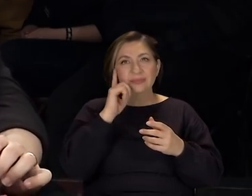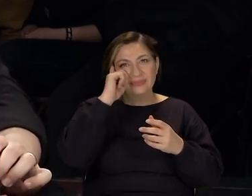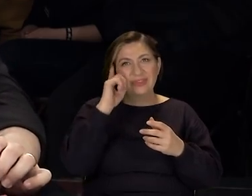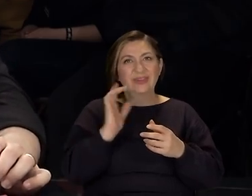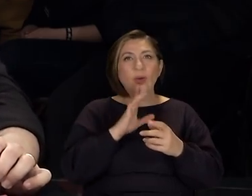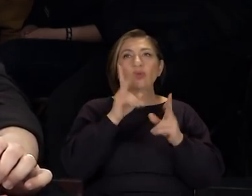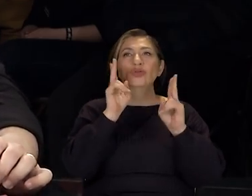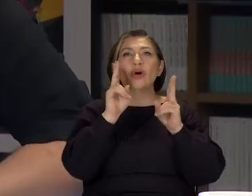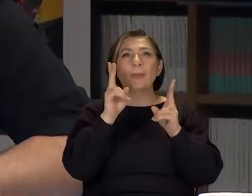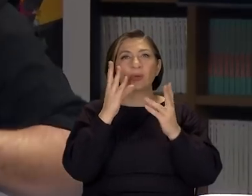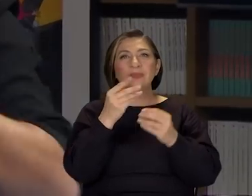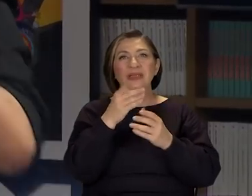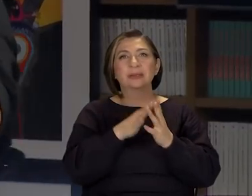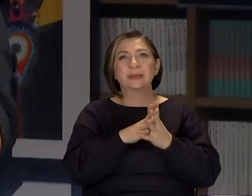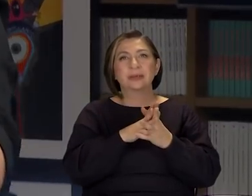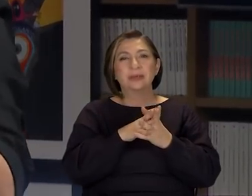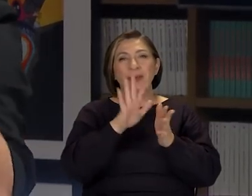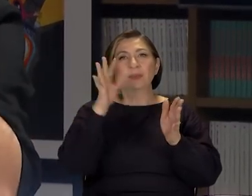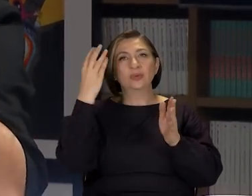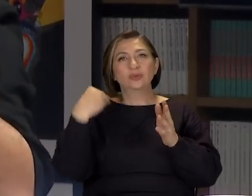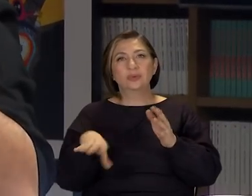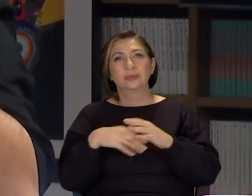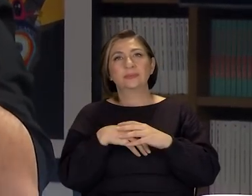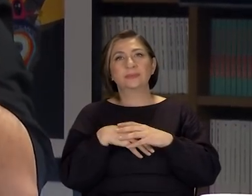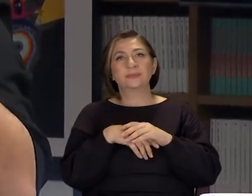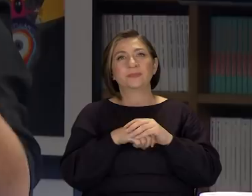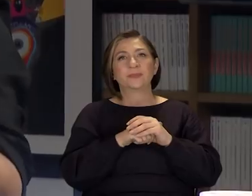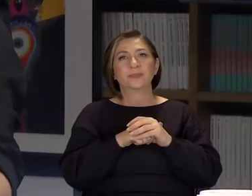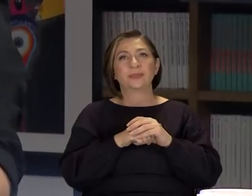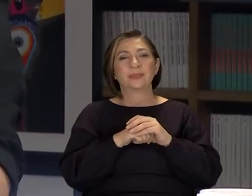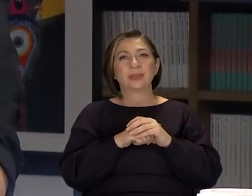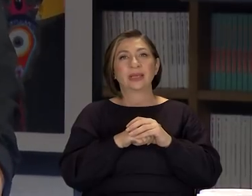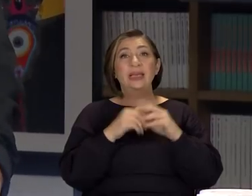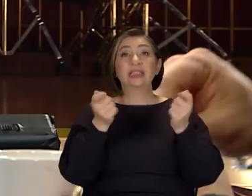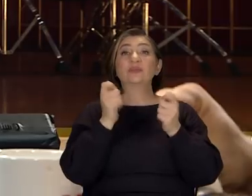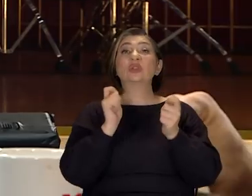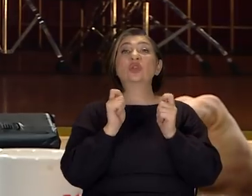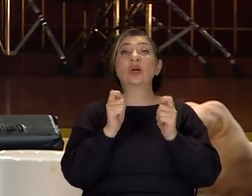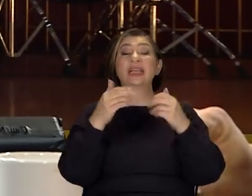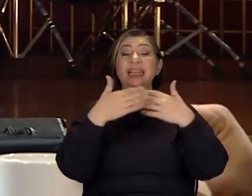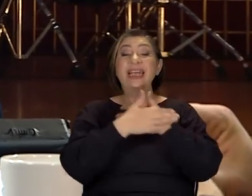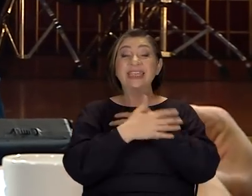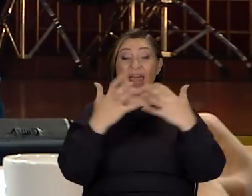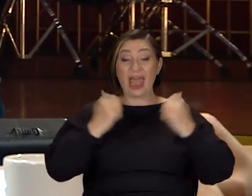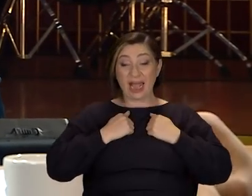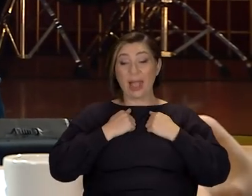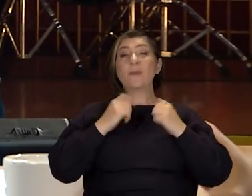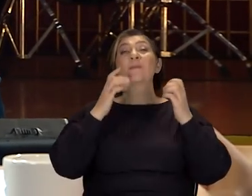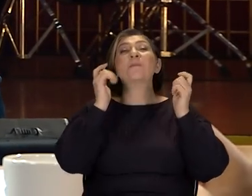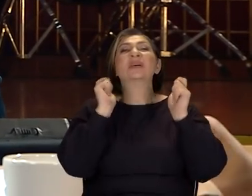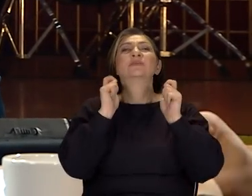O normal olanımız ya. Hangisi? Tamam hallettik. Tamam şu anda. Evet. Burada. İşimiz zor. Gecelerde yakalanmaya